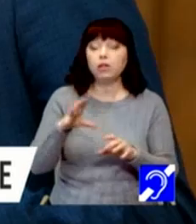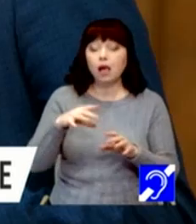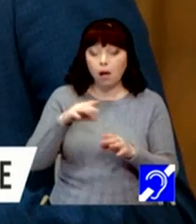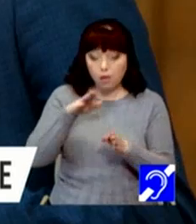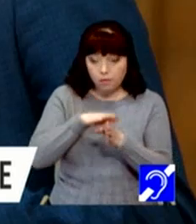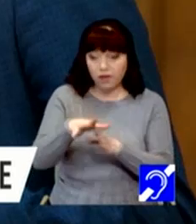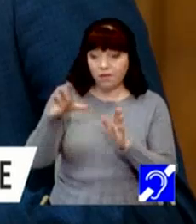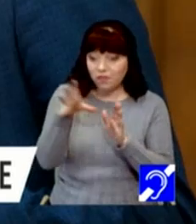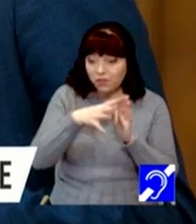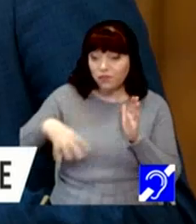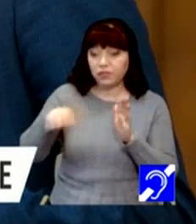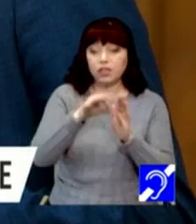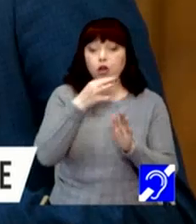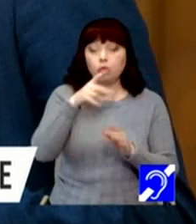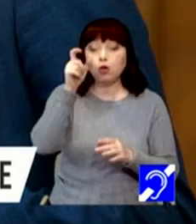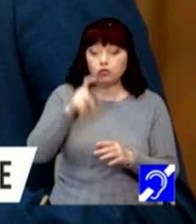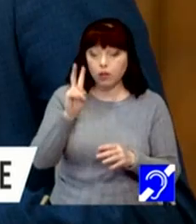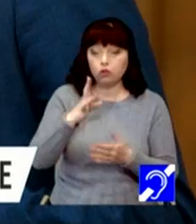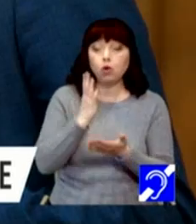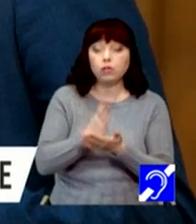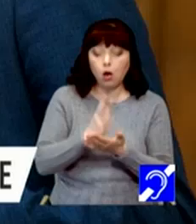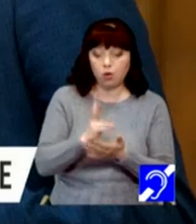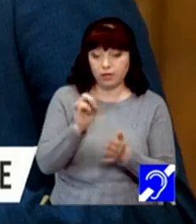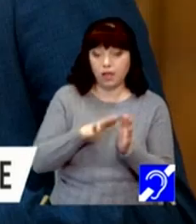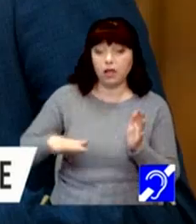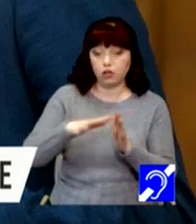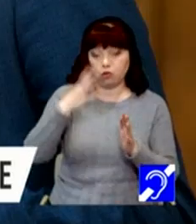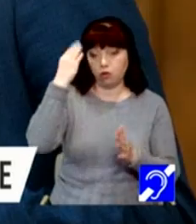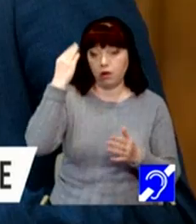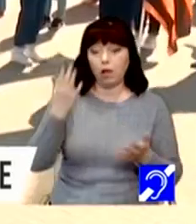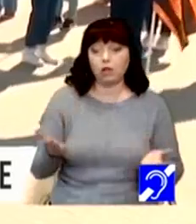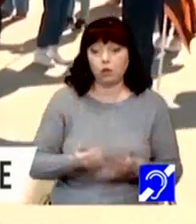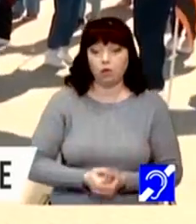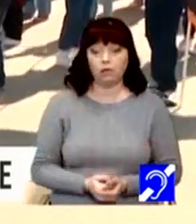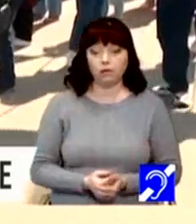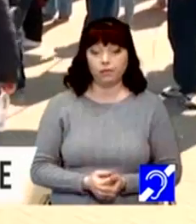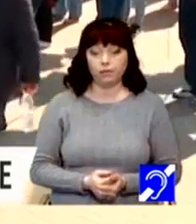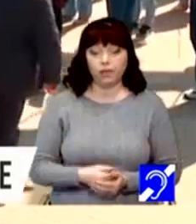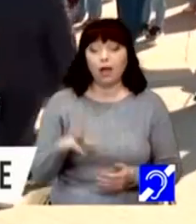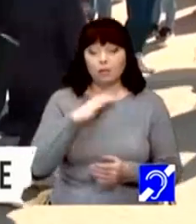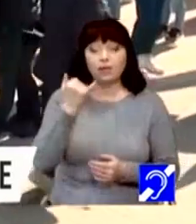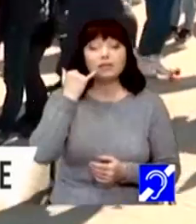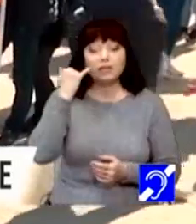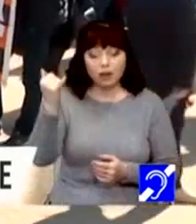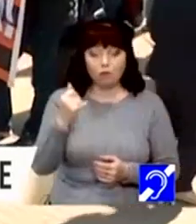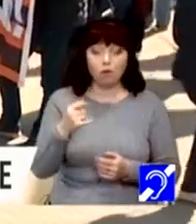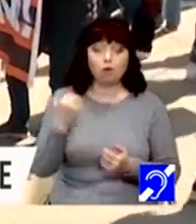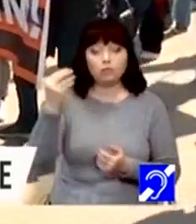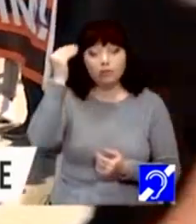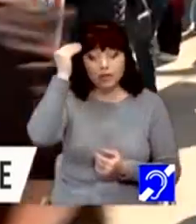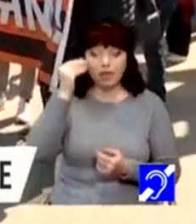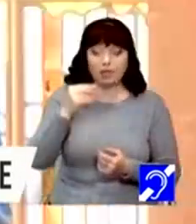cu referire la orice persoană care se află oriunde pe teritoriul țării noastre a contactat telefonic pentru o reacție